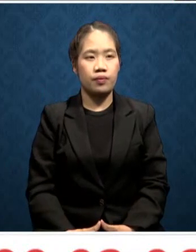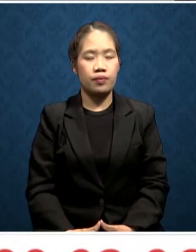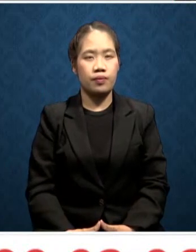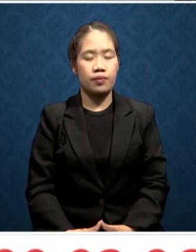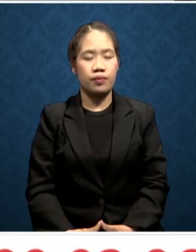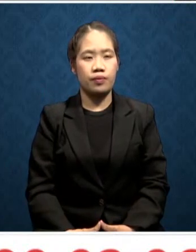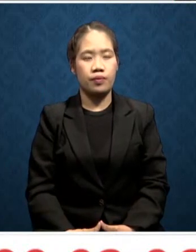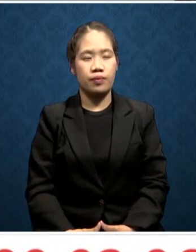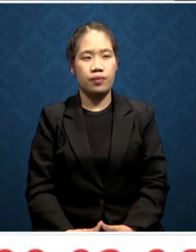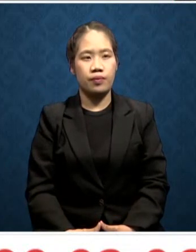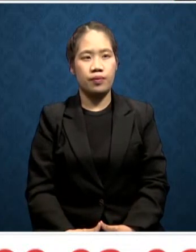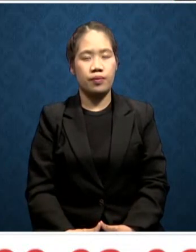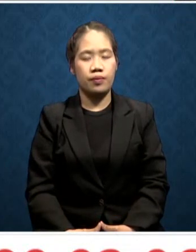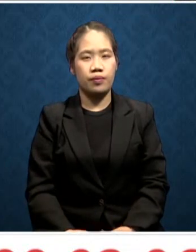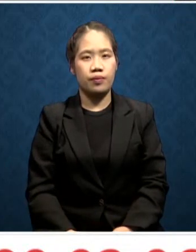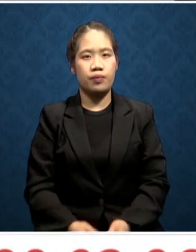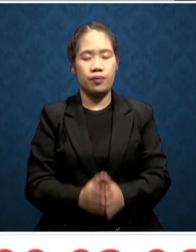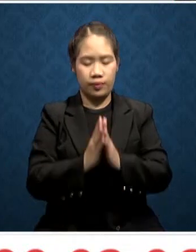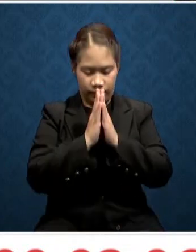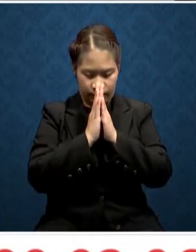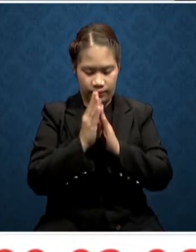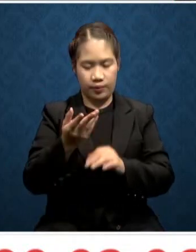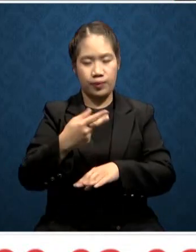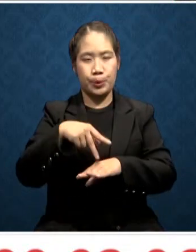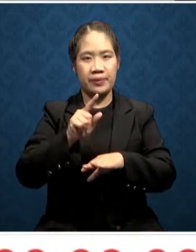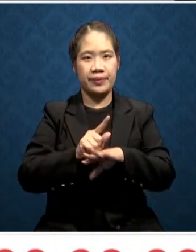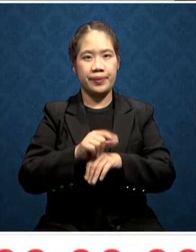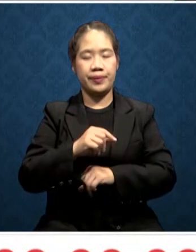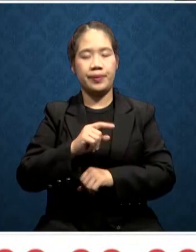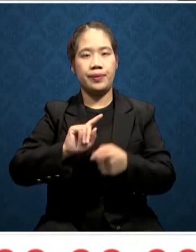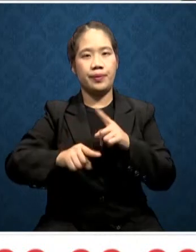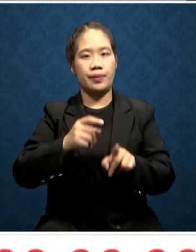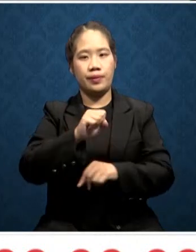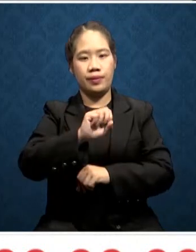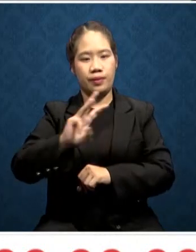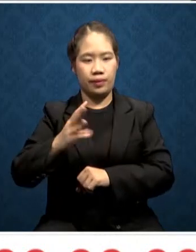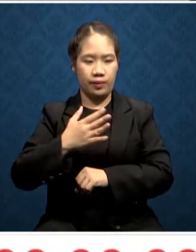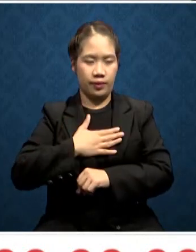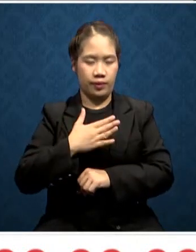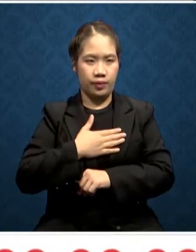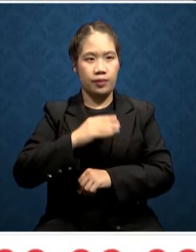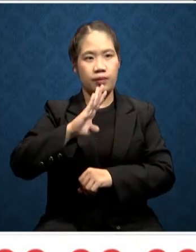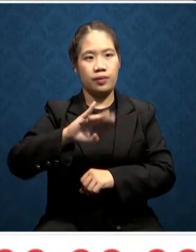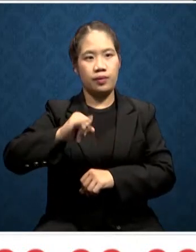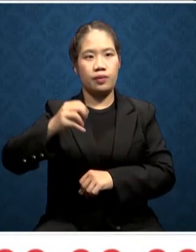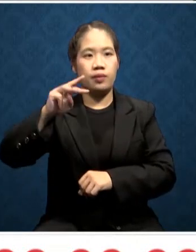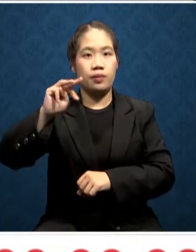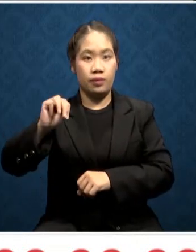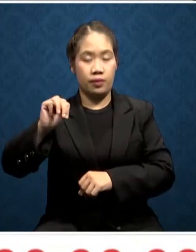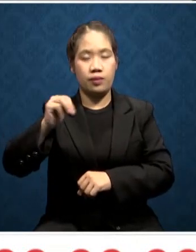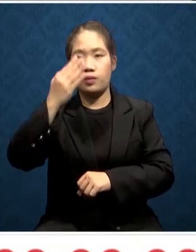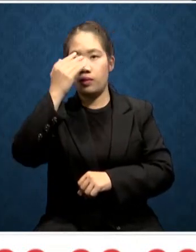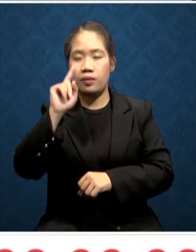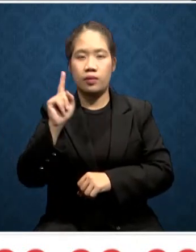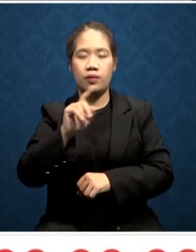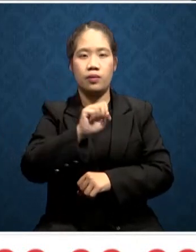ครับค่ะเรียนท่านประธานและก็เพื่อนสมาชิกดิฉันนางเบญจมาศอภัยทอง